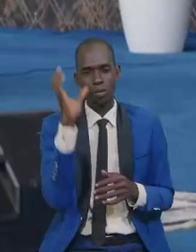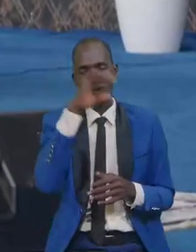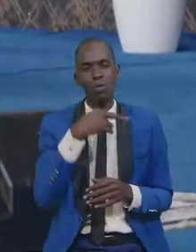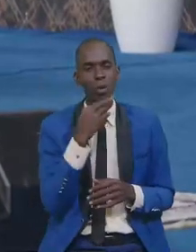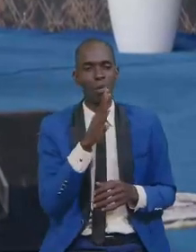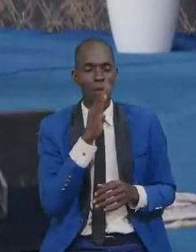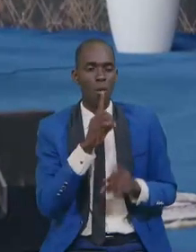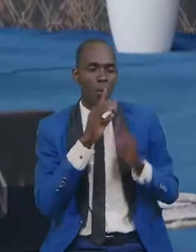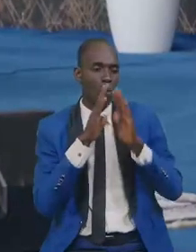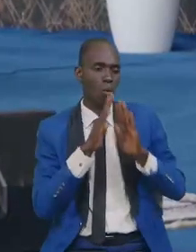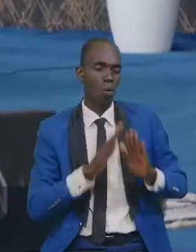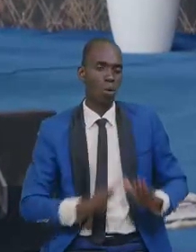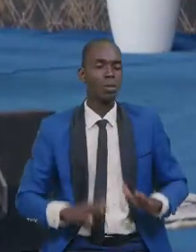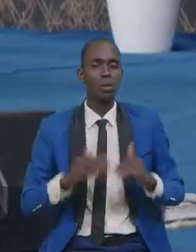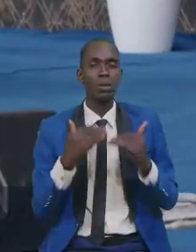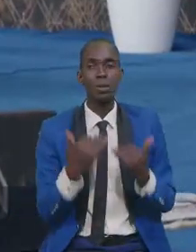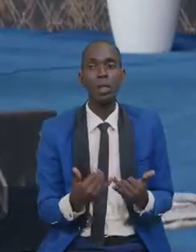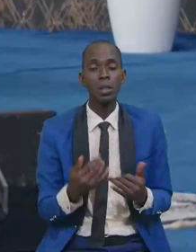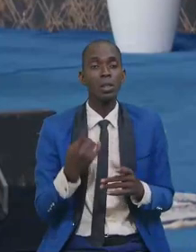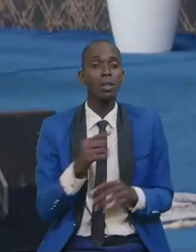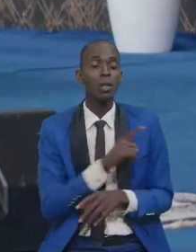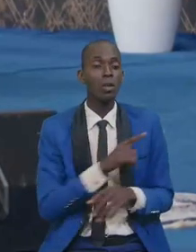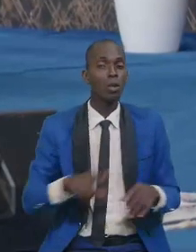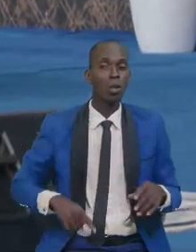Alors, porte la voix devant le Seigneur.